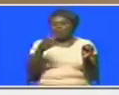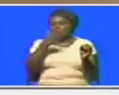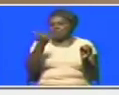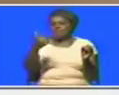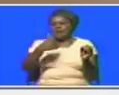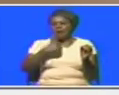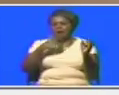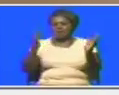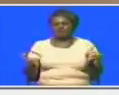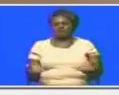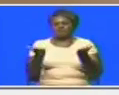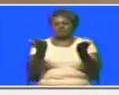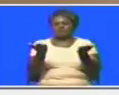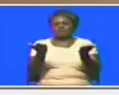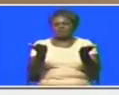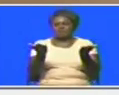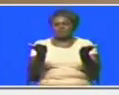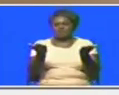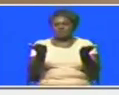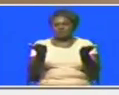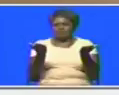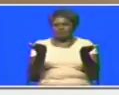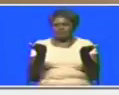tuweze kuipromote, na ndio kwa maana